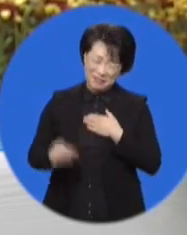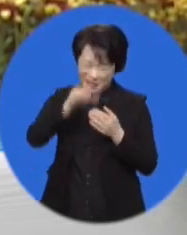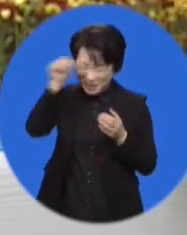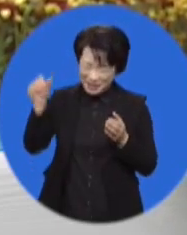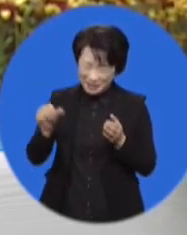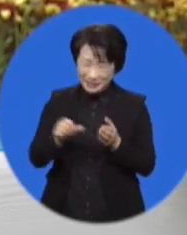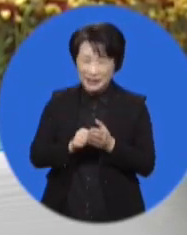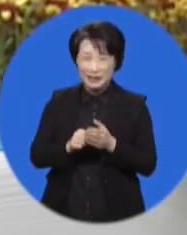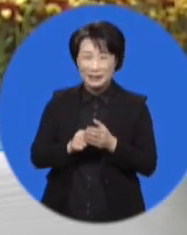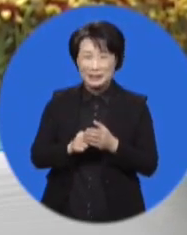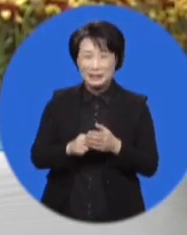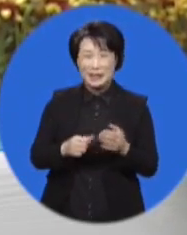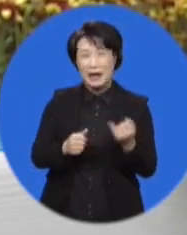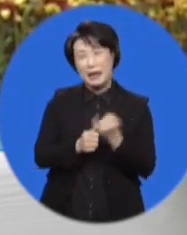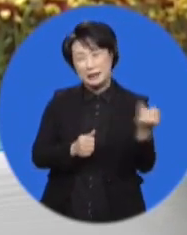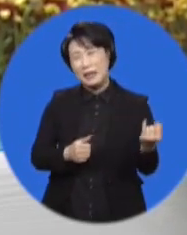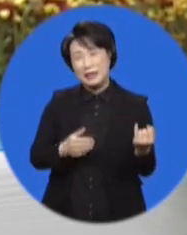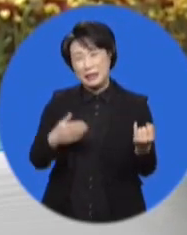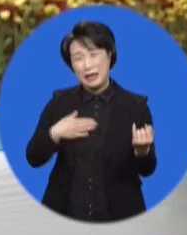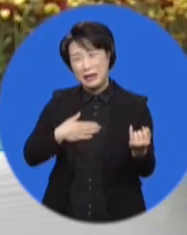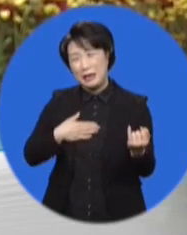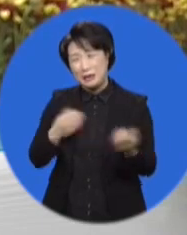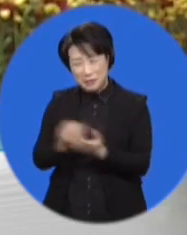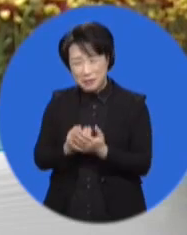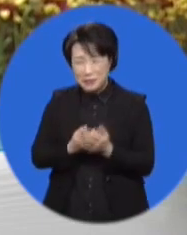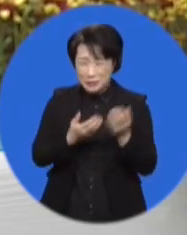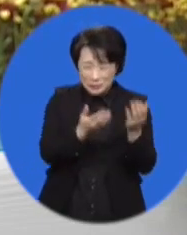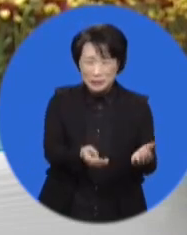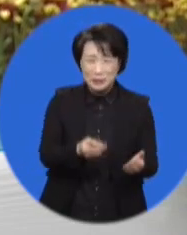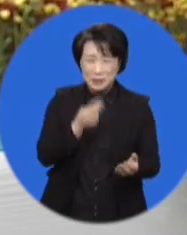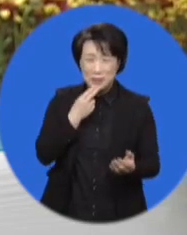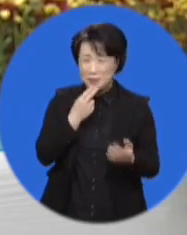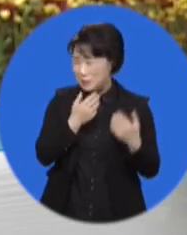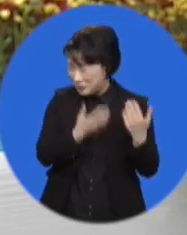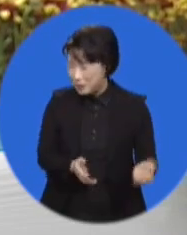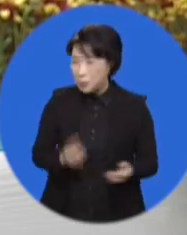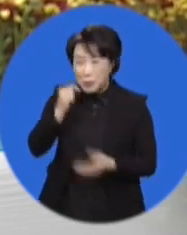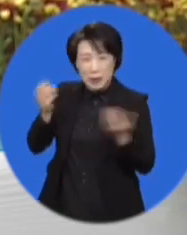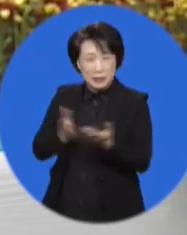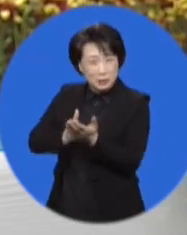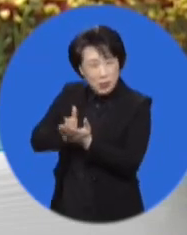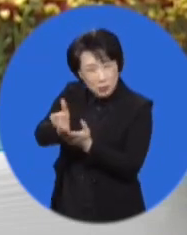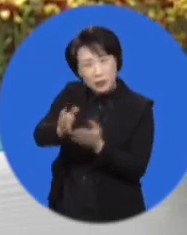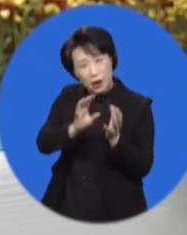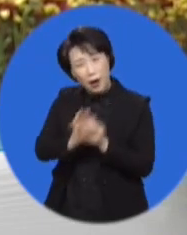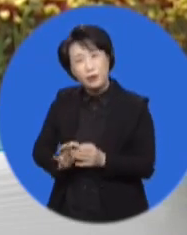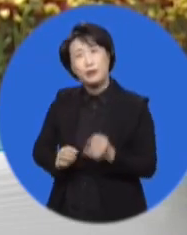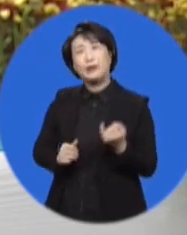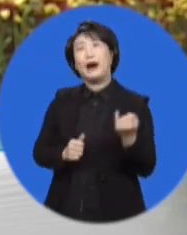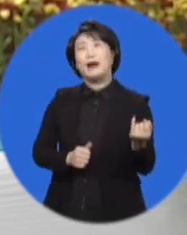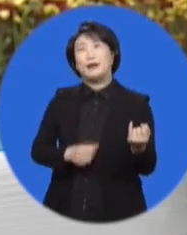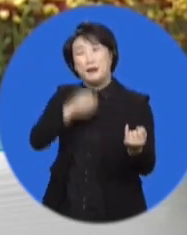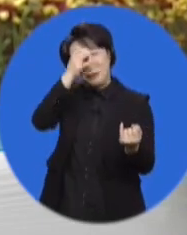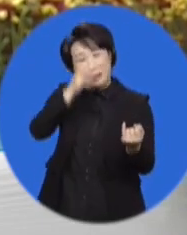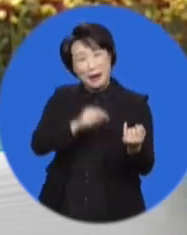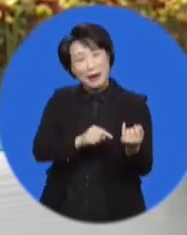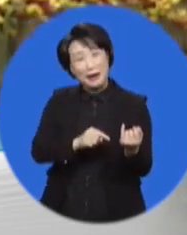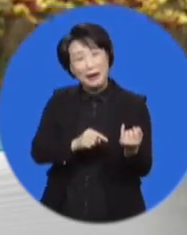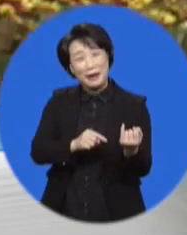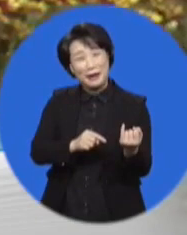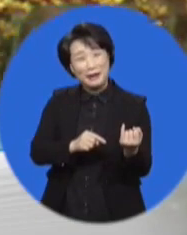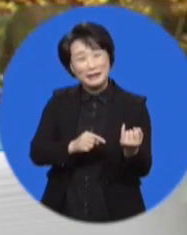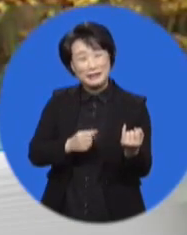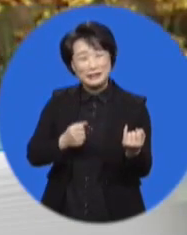평생에 책임도 안 지고 내던지고 목회하면서 지금까지 그랬어. 참 볼품없는